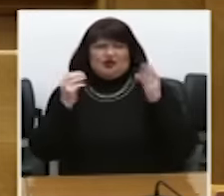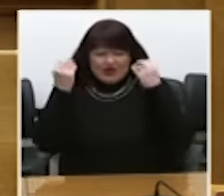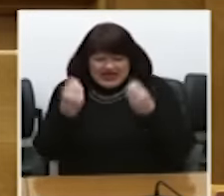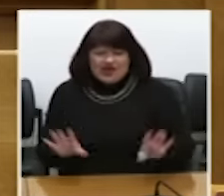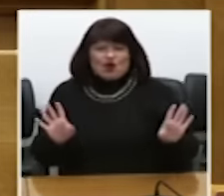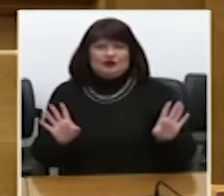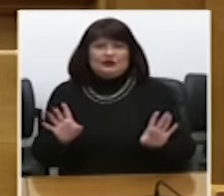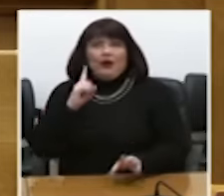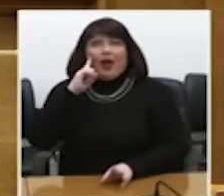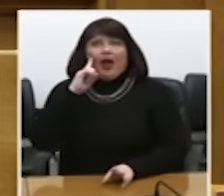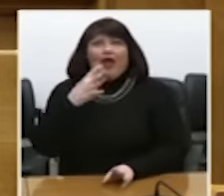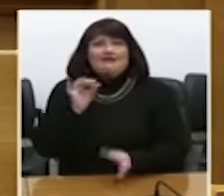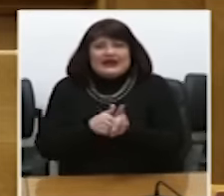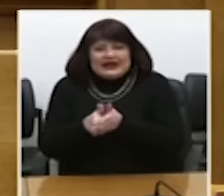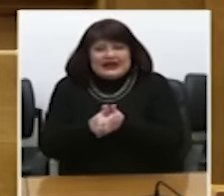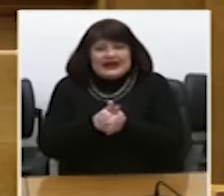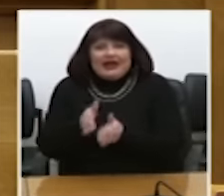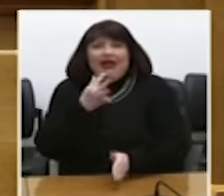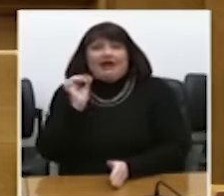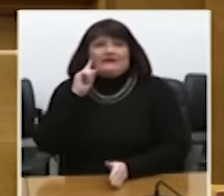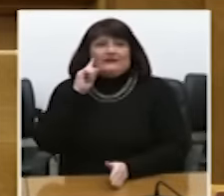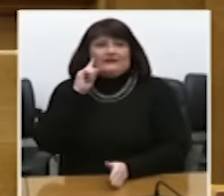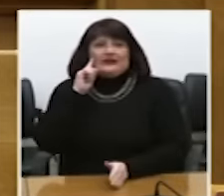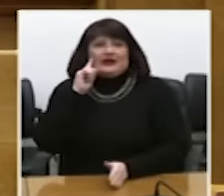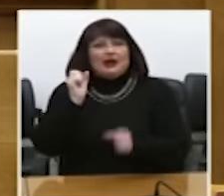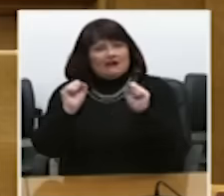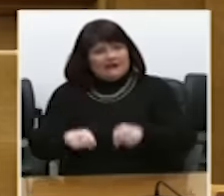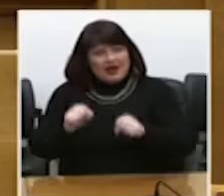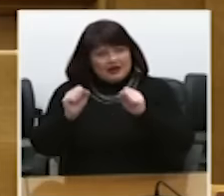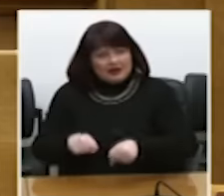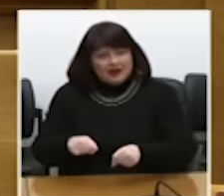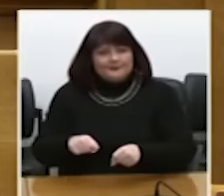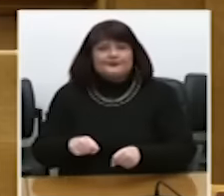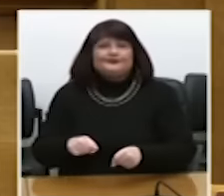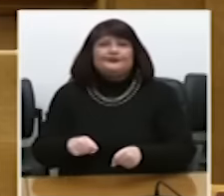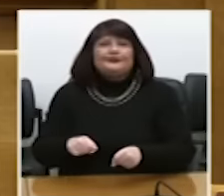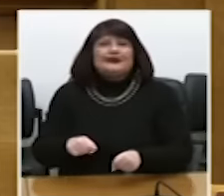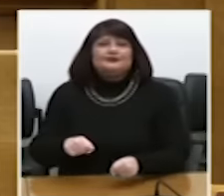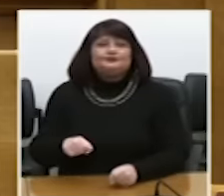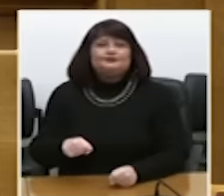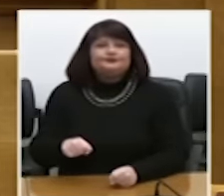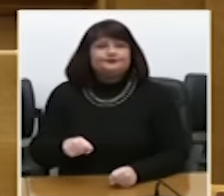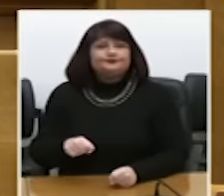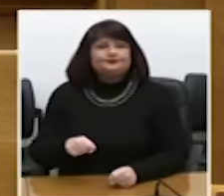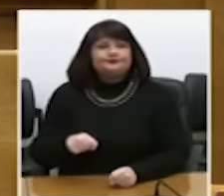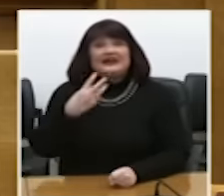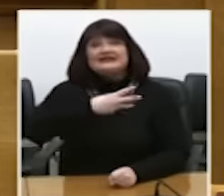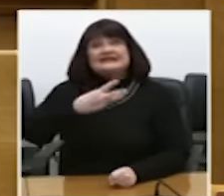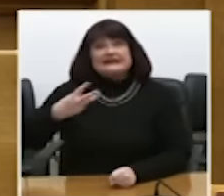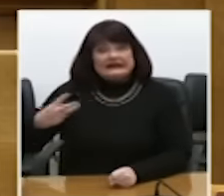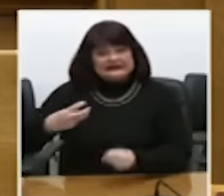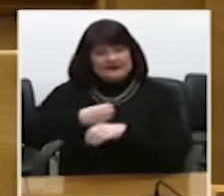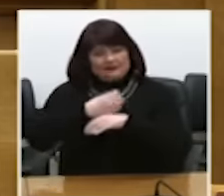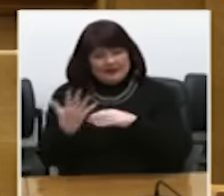την ευκαιρία, δηλαδή τη συνένεση που απλόχερα σας πρόσφεραν ο ΣΥΡΙΖΑ, το ΠΑΣΟΚ,